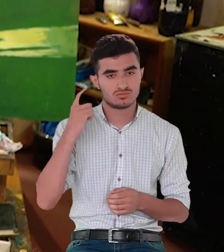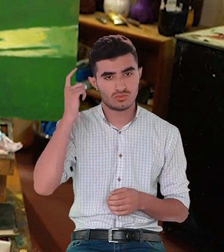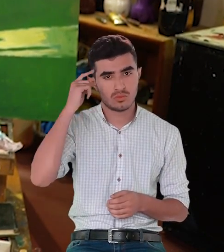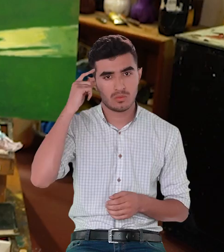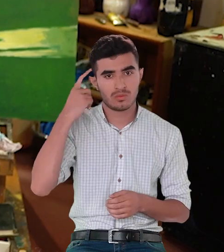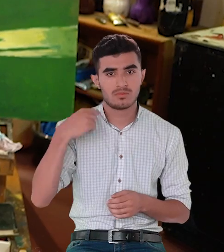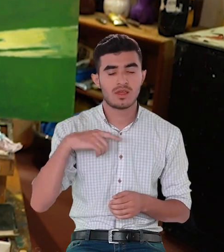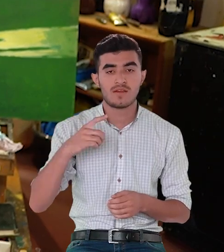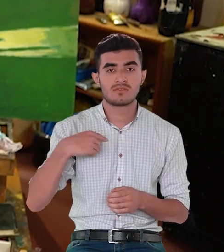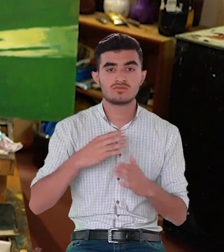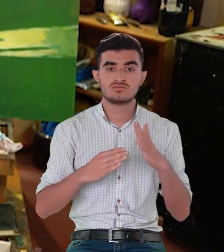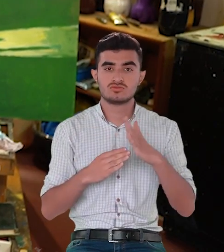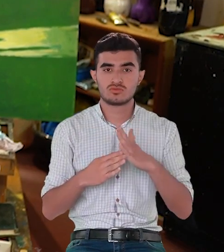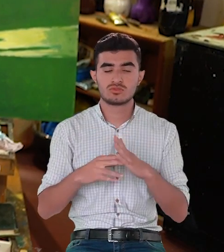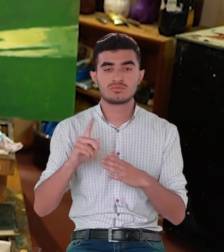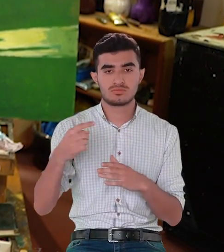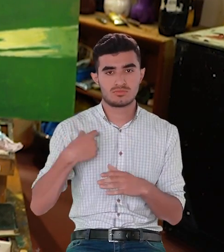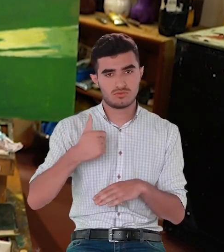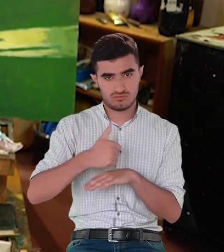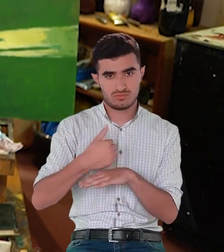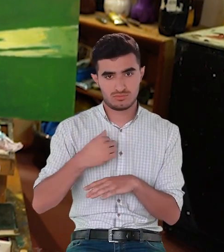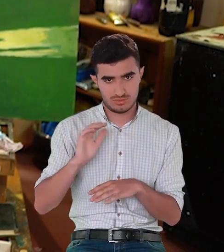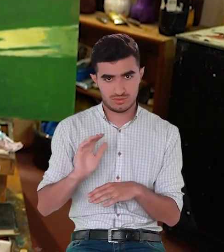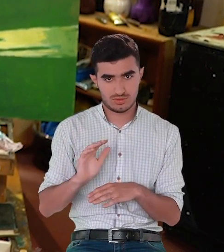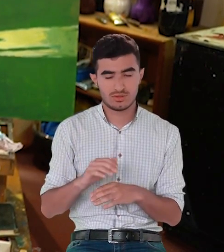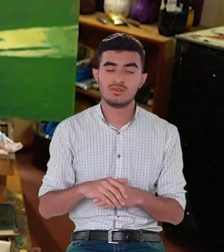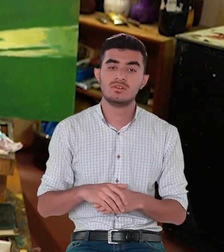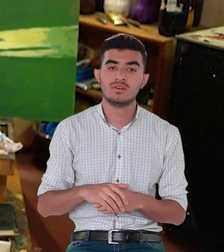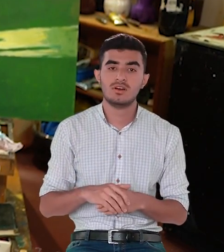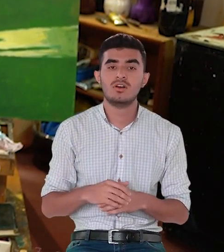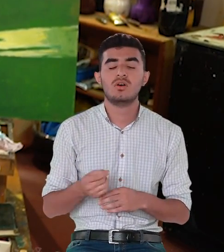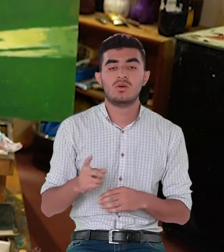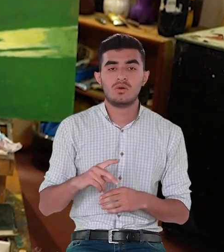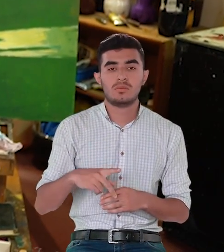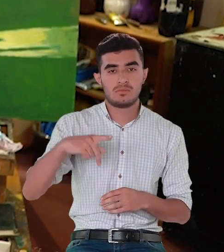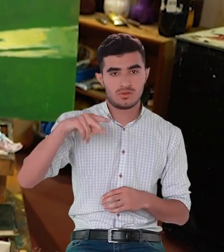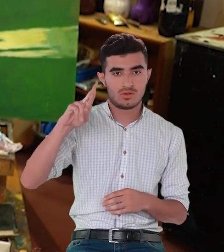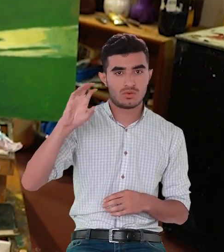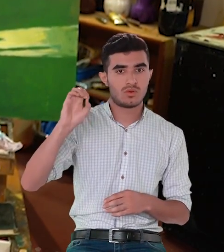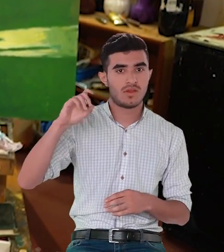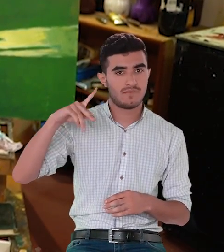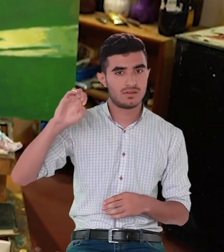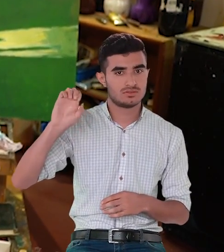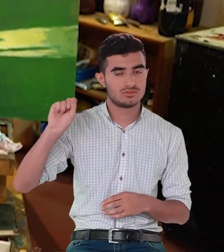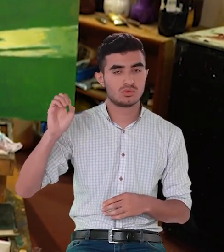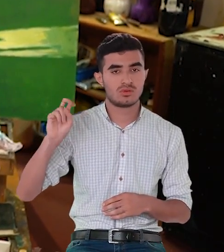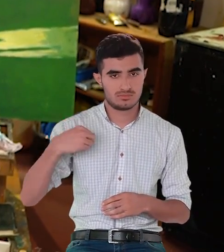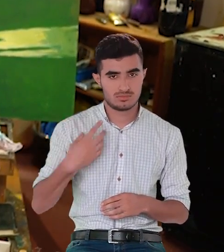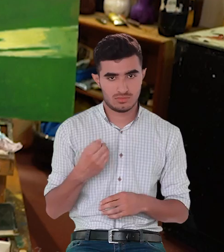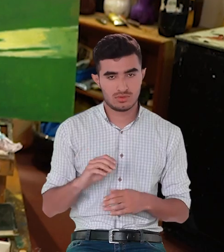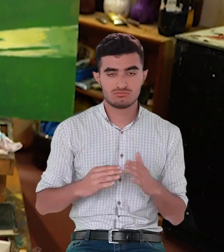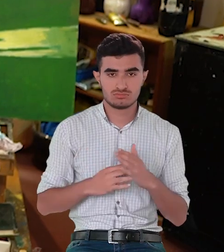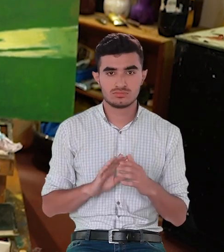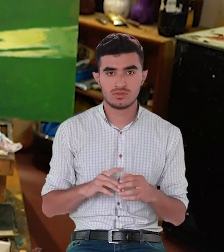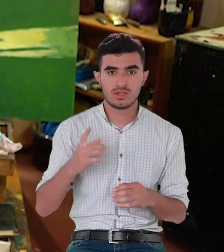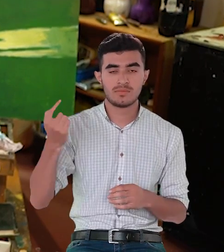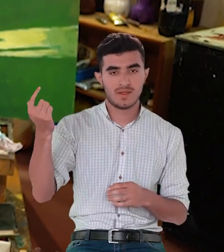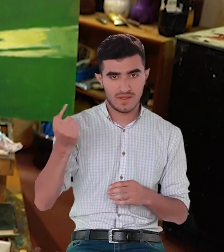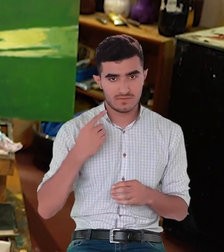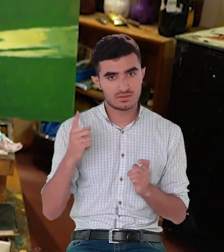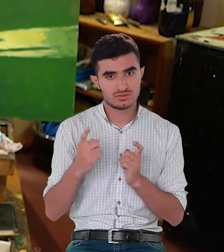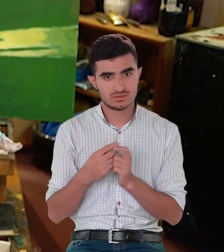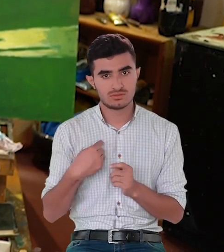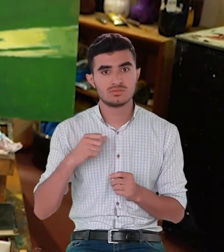ہوا تھا، ابھی تھوڑے سال میں 2 3 سال باقی تھے. تو میں نے ان